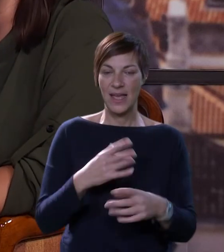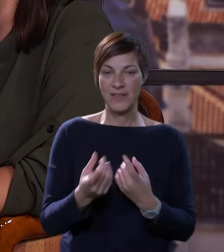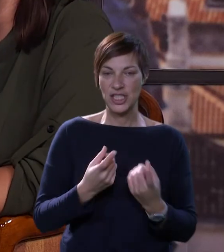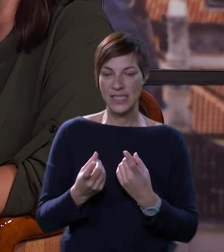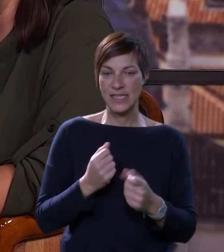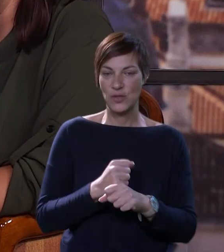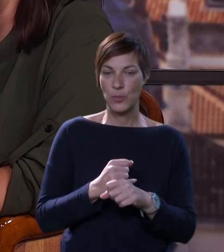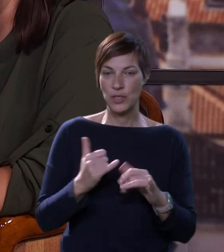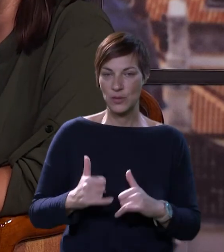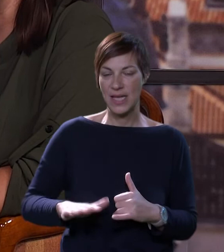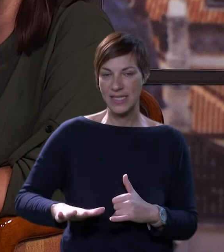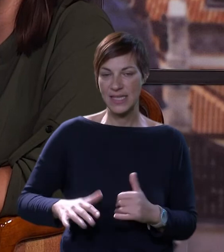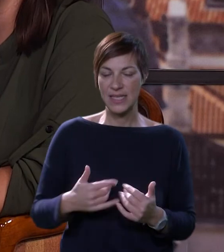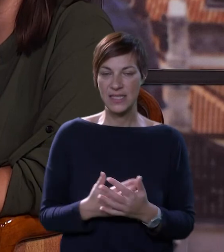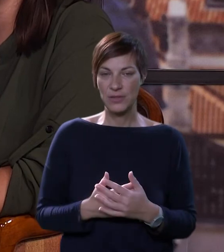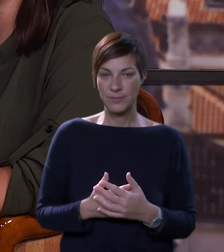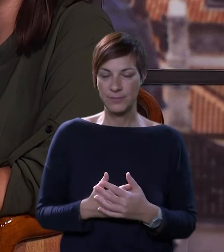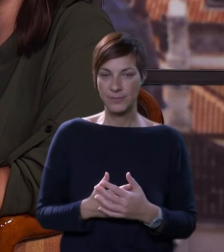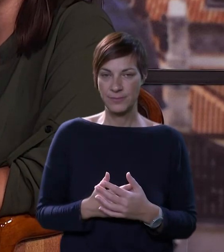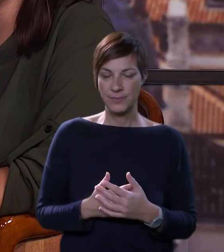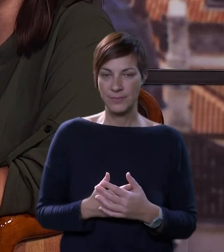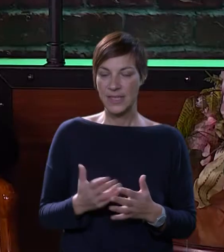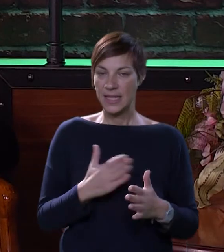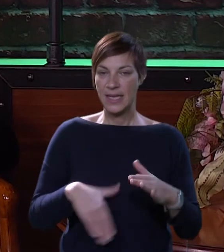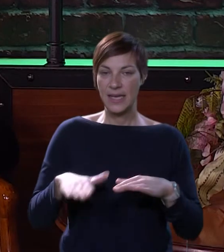izazov u poslu danas s djecom?